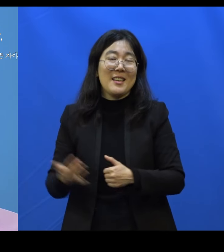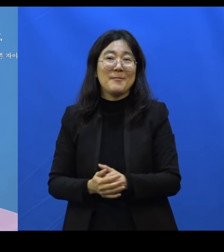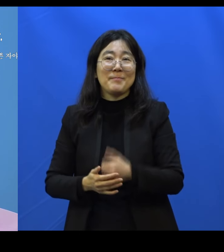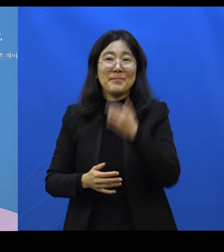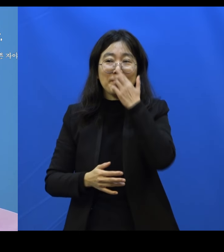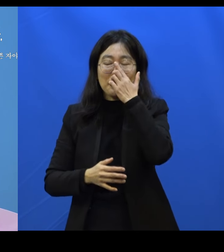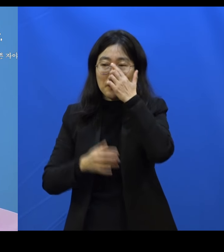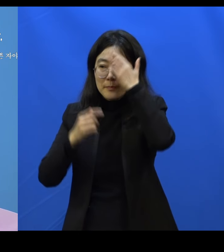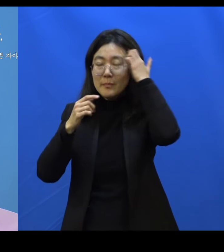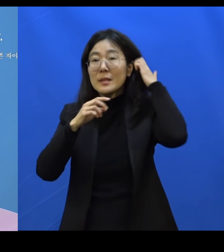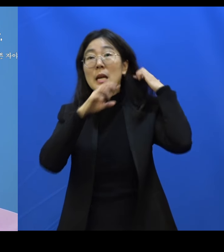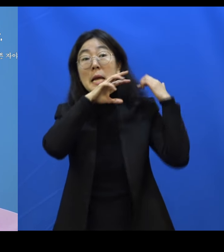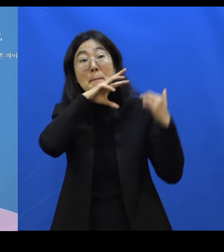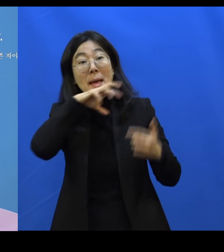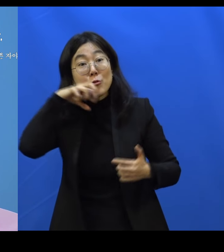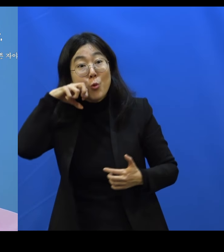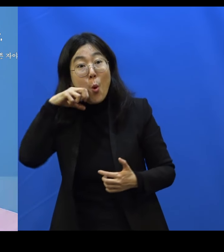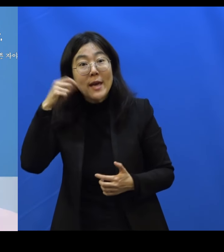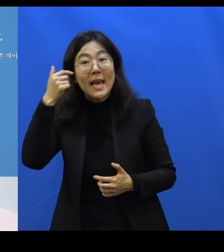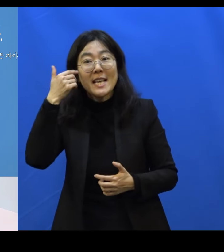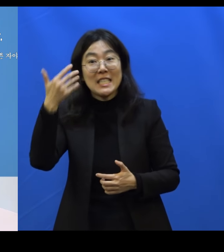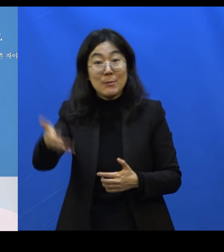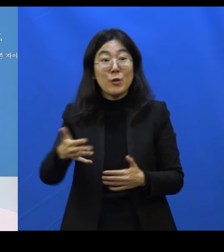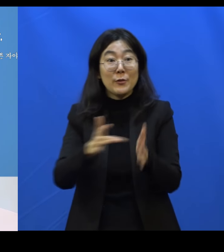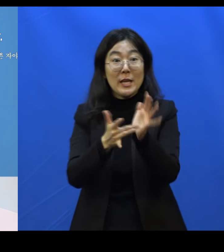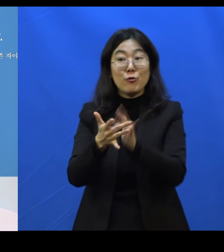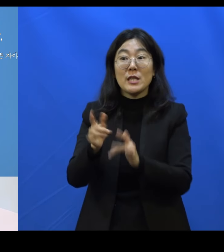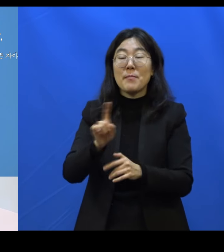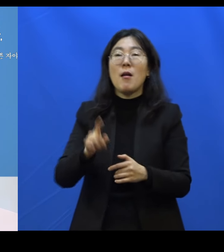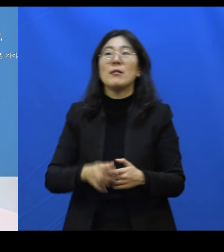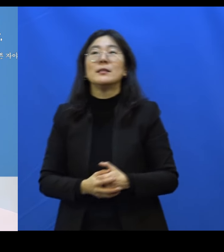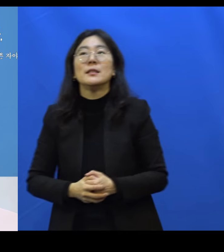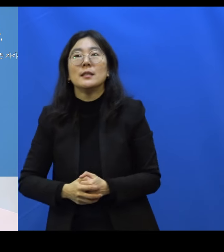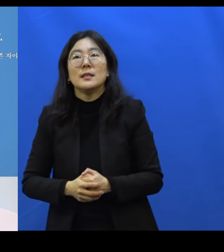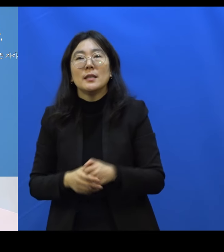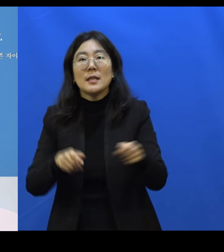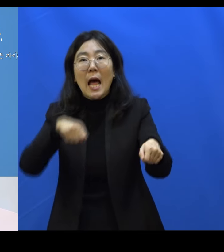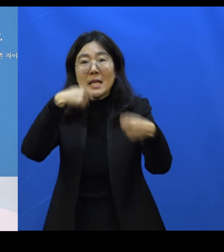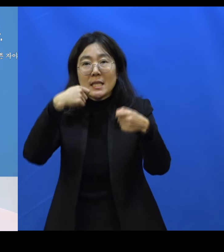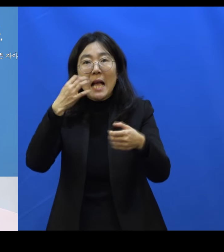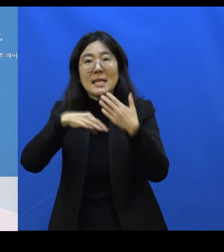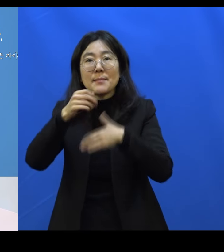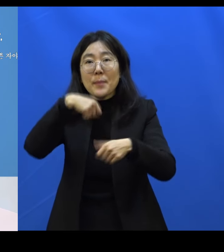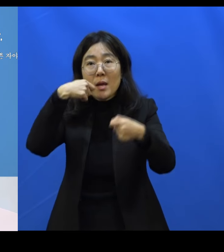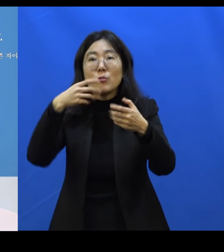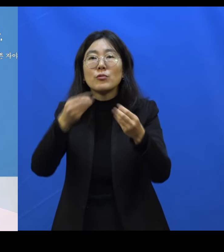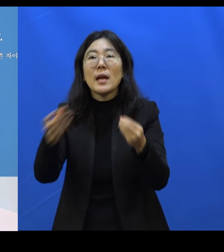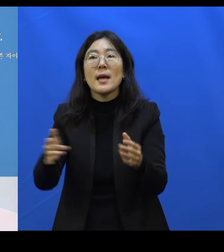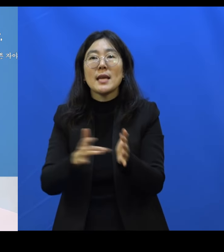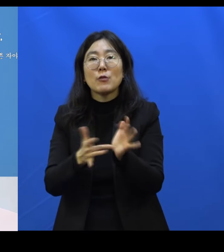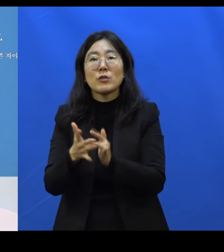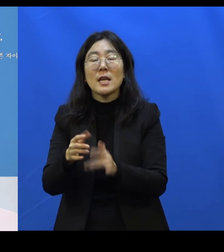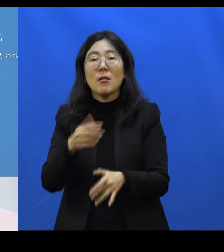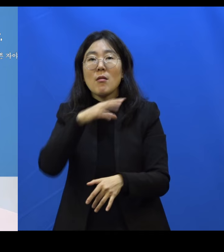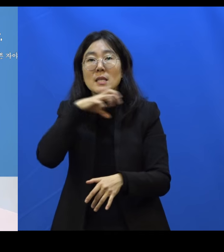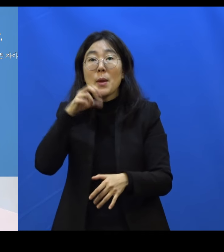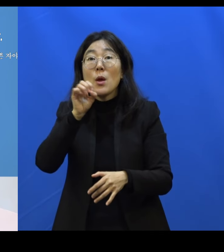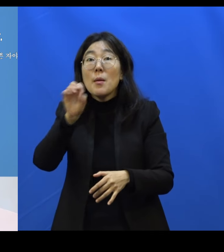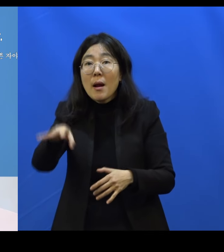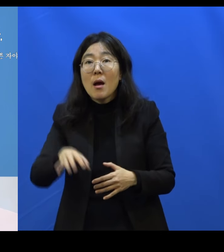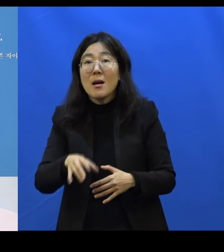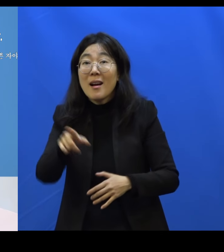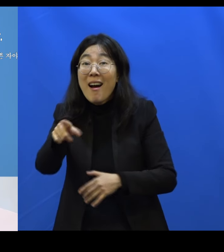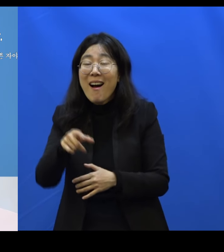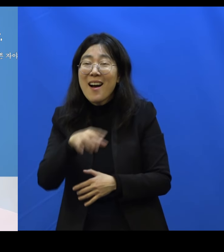베드로에게 물으신 질문이죠. 요한복음 21장 15절에 보면 그들이 조반먹은 후에 예수께서 시몬 베드로에게 이르시되 요한의